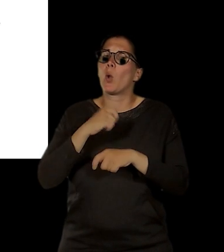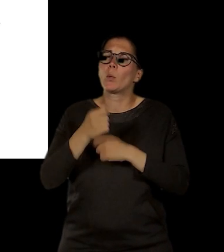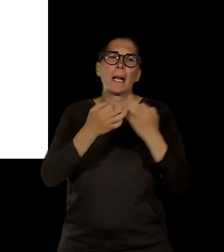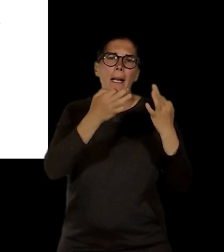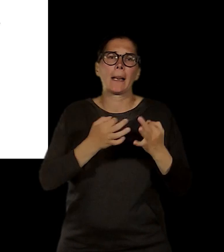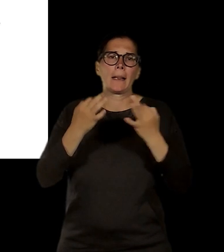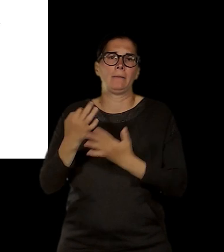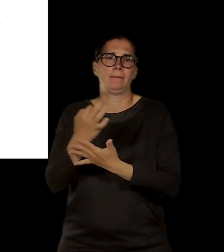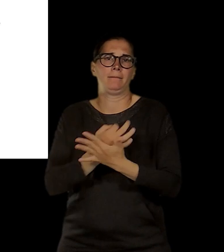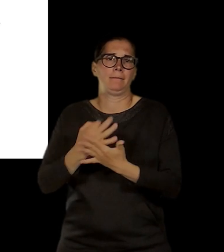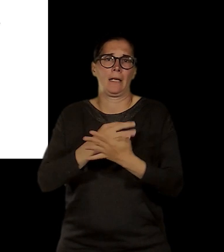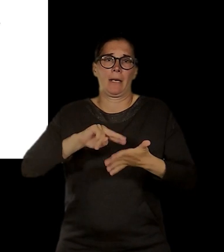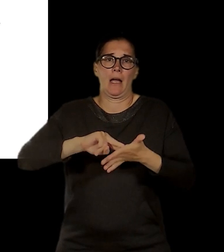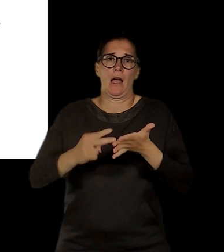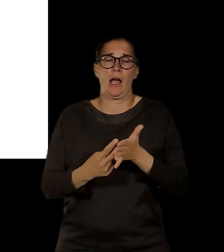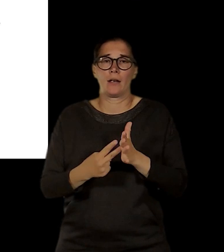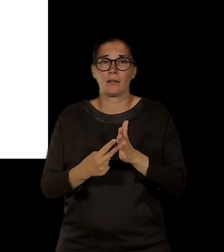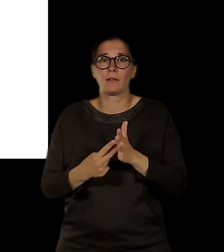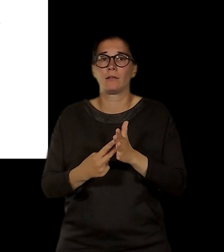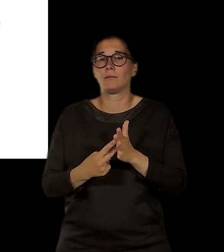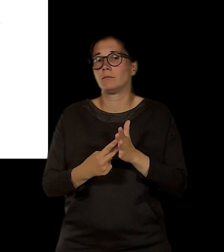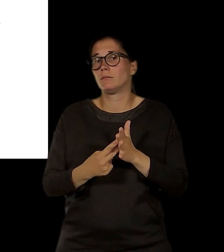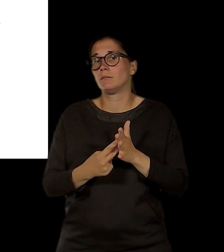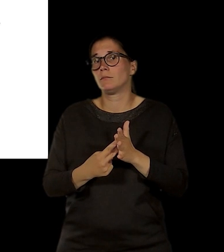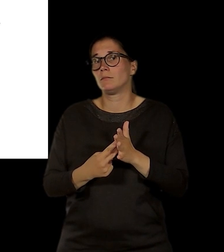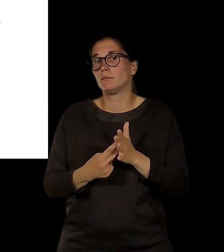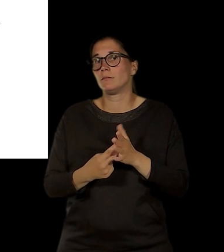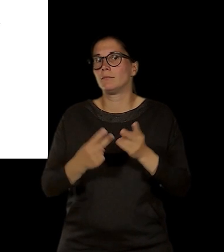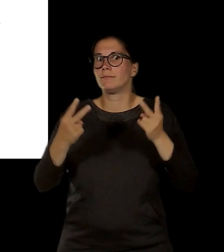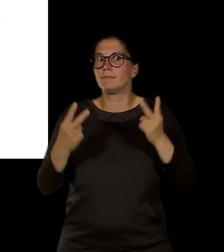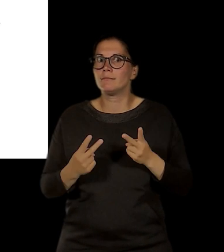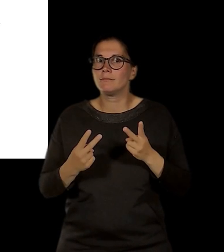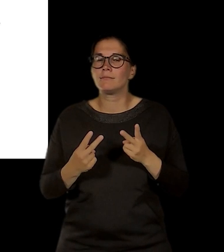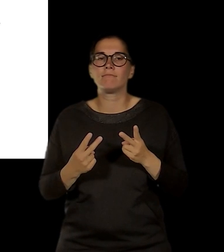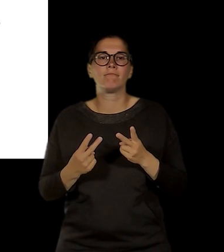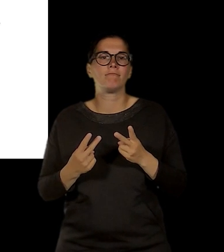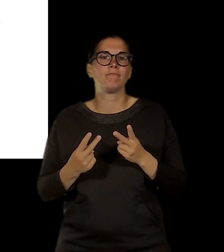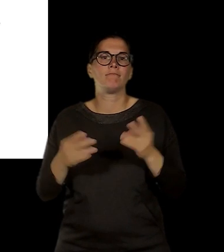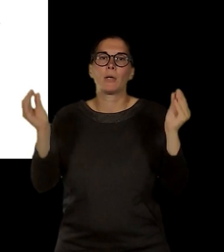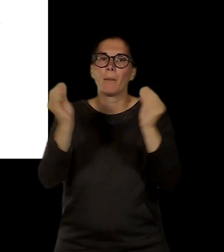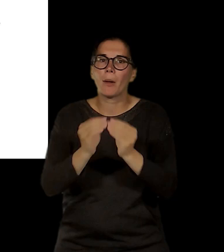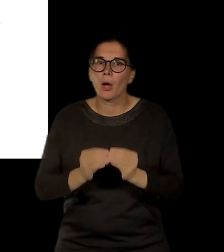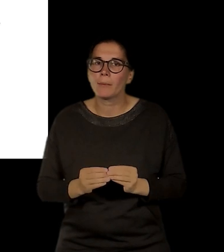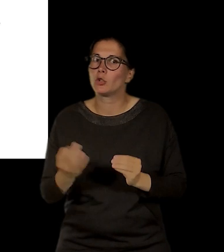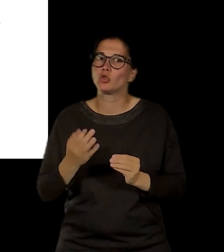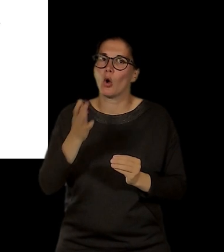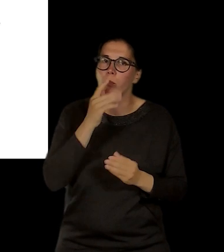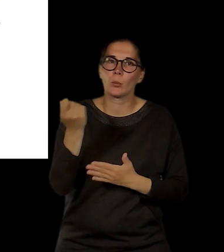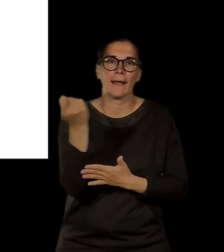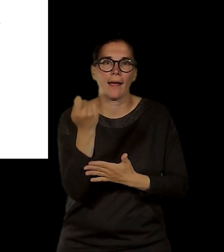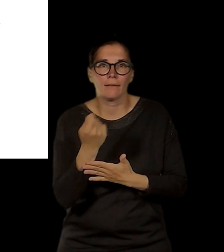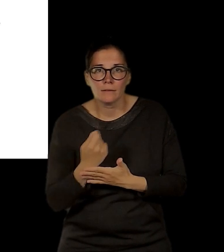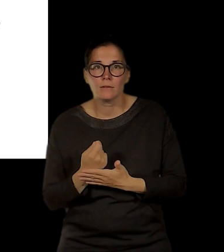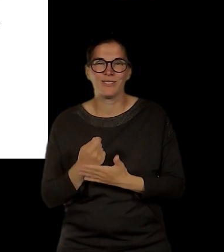schémata, které měly popsat jako základní výtvarné strategie, protože v takhle dlouhých